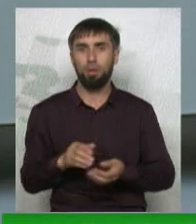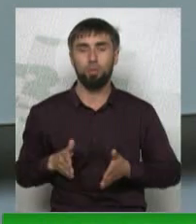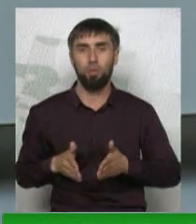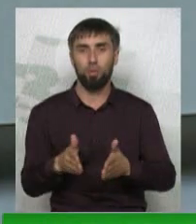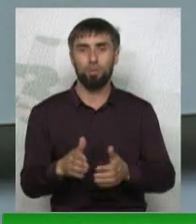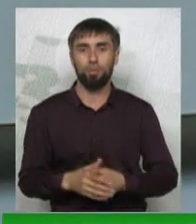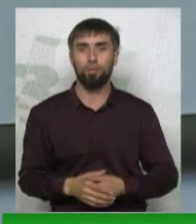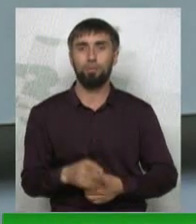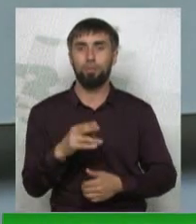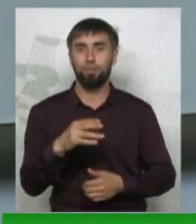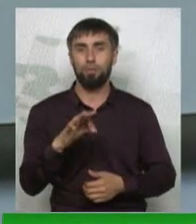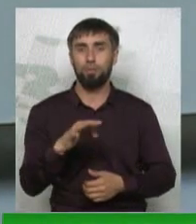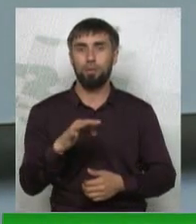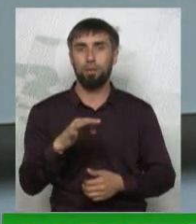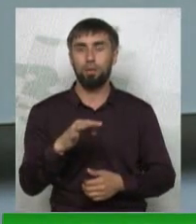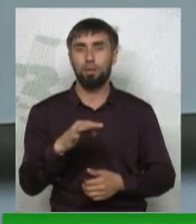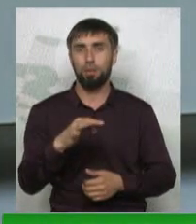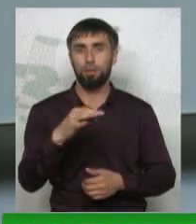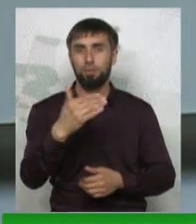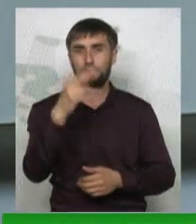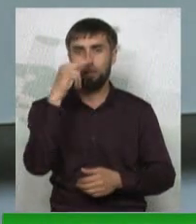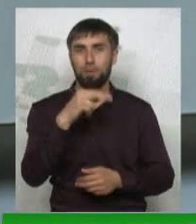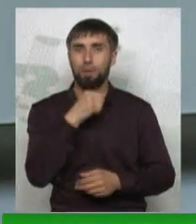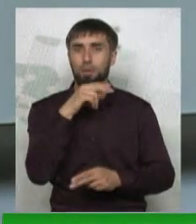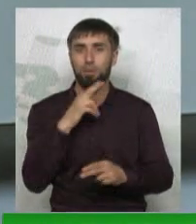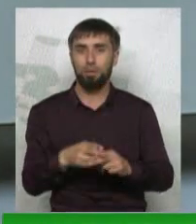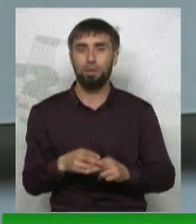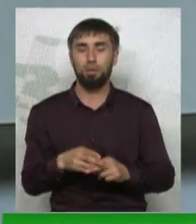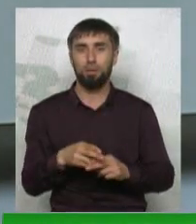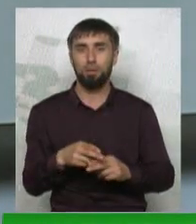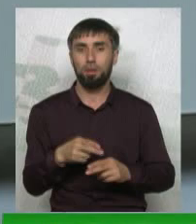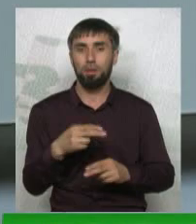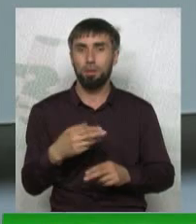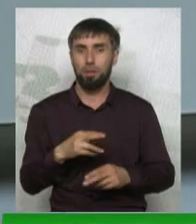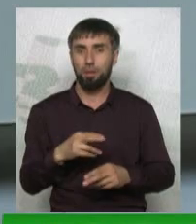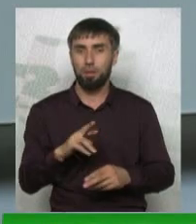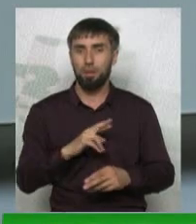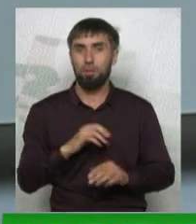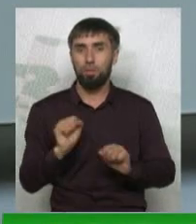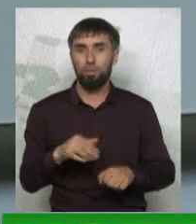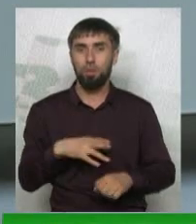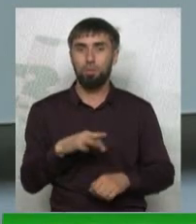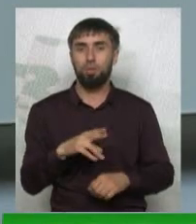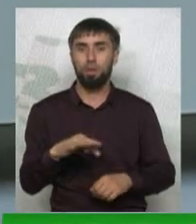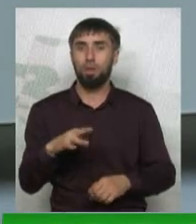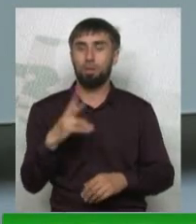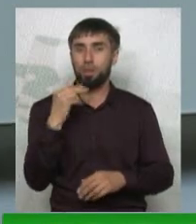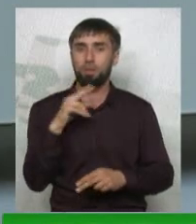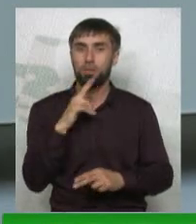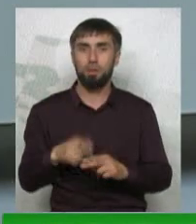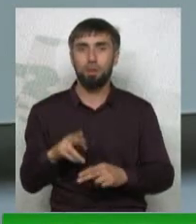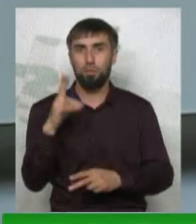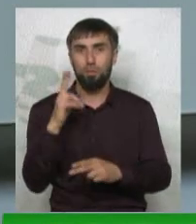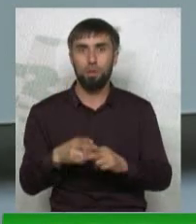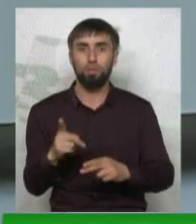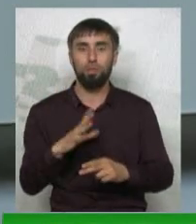дорожке папы, старших сестер. Возможно, и я повлияла на младших сестер и братьев,